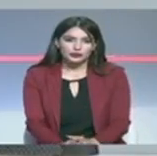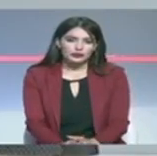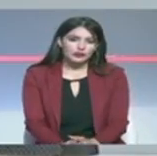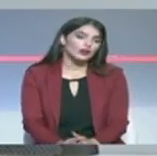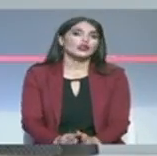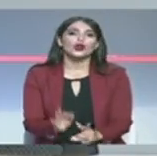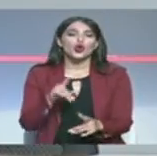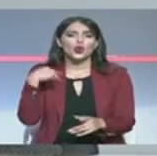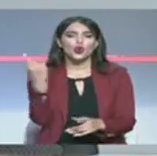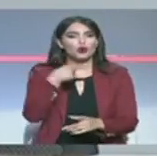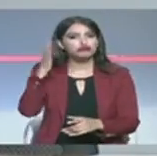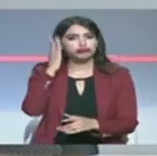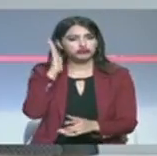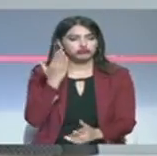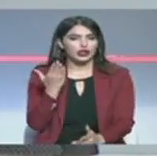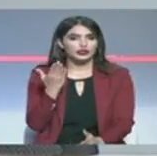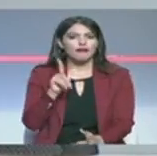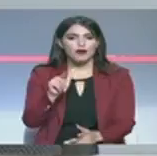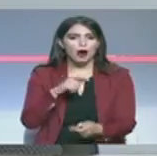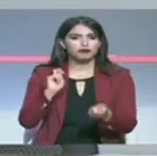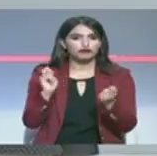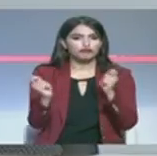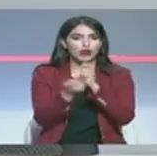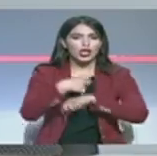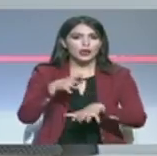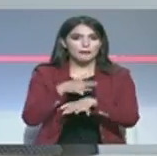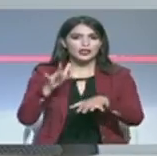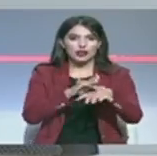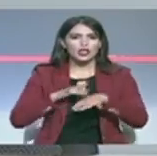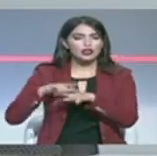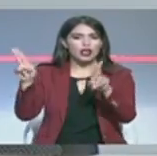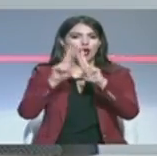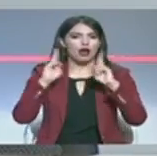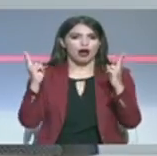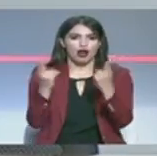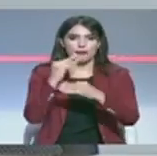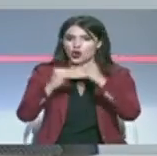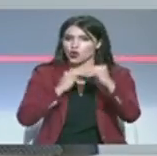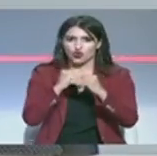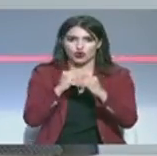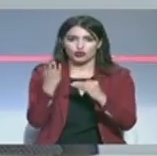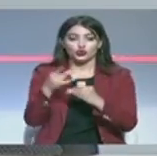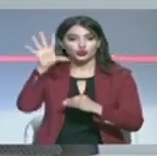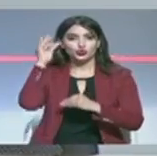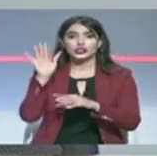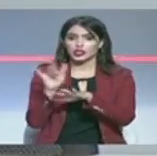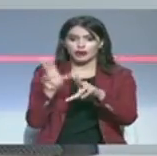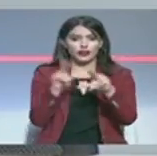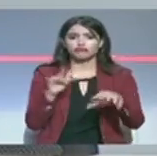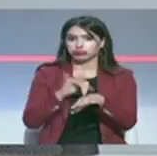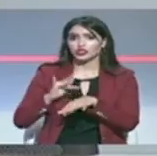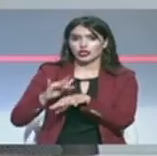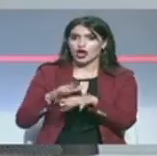لأنه الناس كل نعرف أنه فما تغيرات كبيرة قاعدة تحصل اليوم في العالم، وتونس باش تأثر بها في